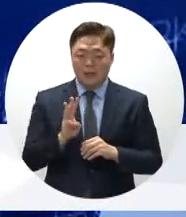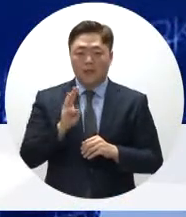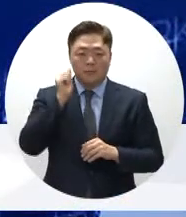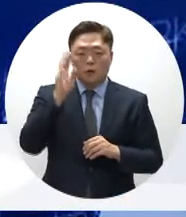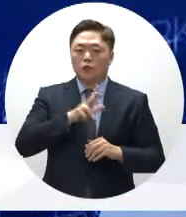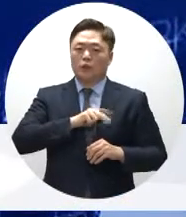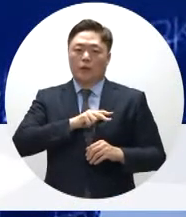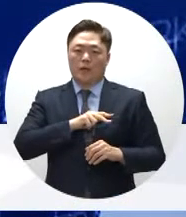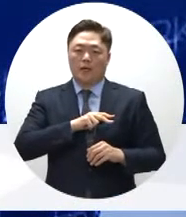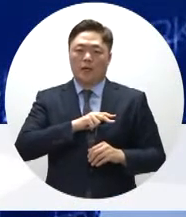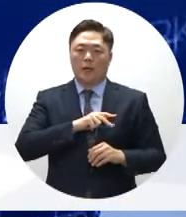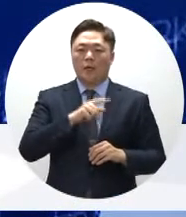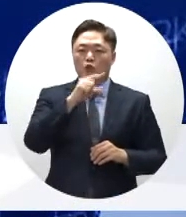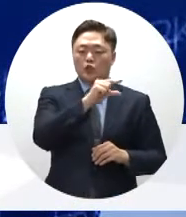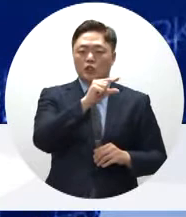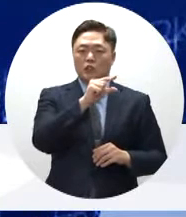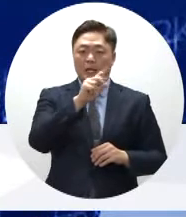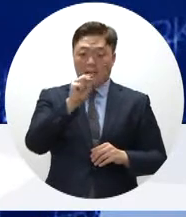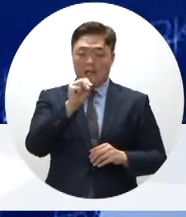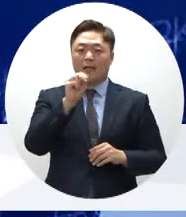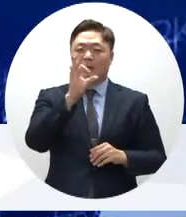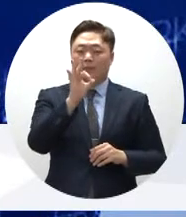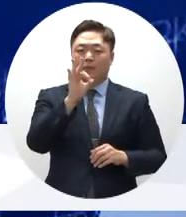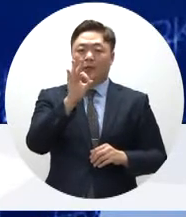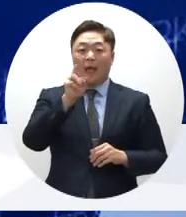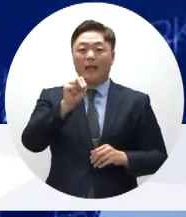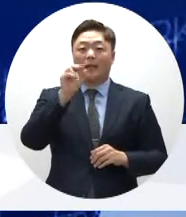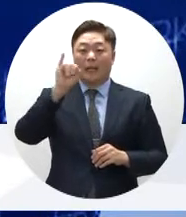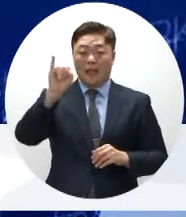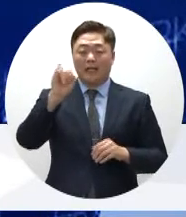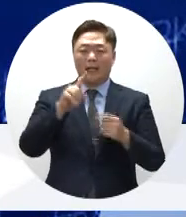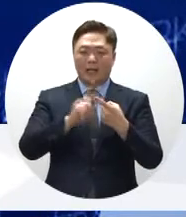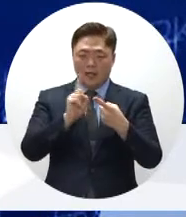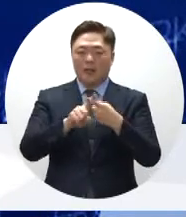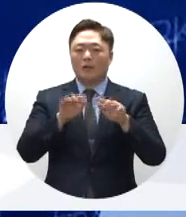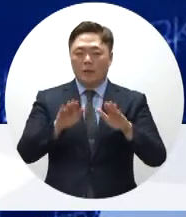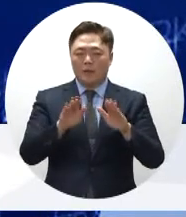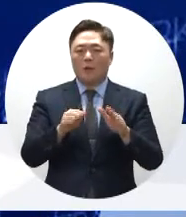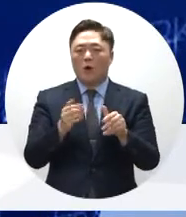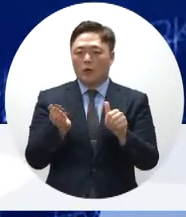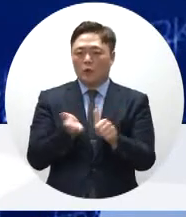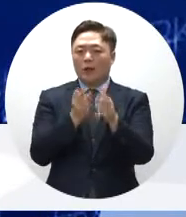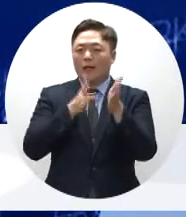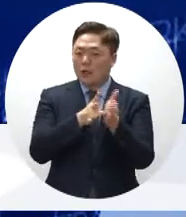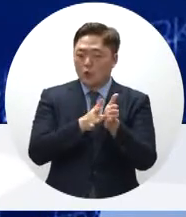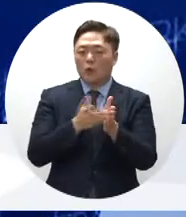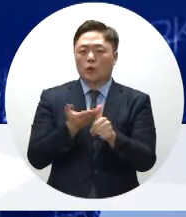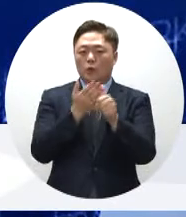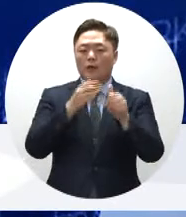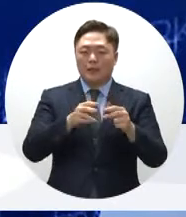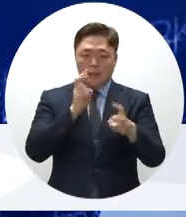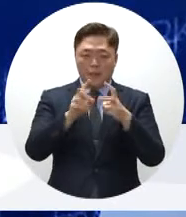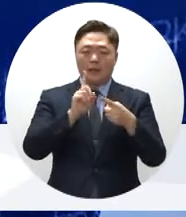합천군과 합천군의회, 주식회사 GLF-NI는 합천 옐로우 리버타운 조성 사업과 합천 약초